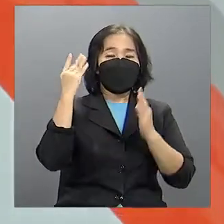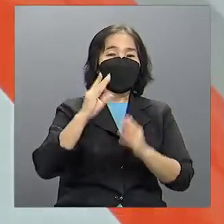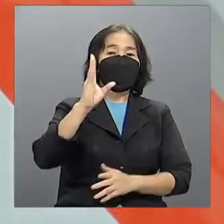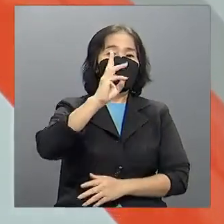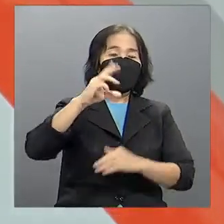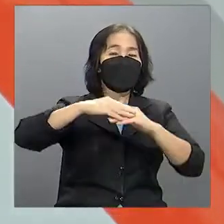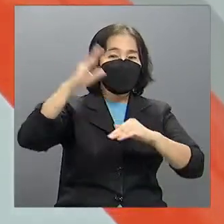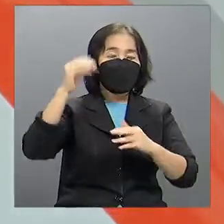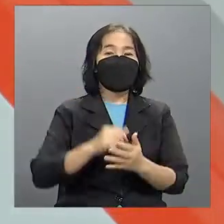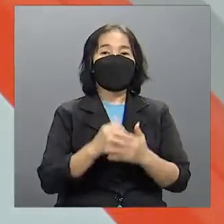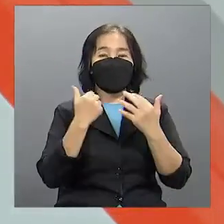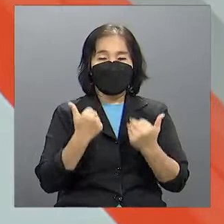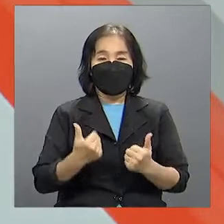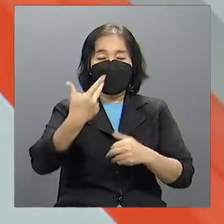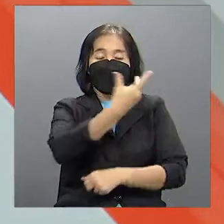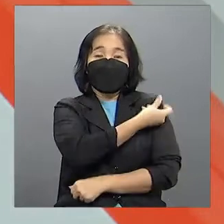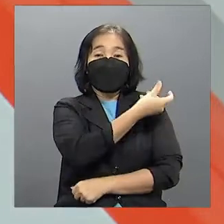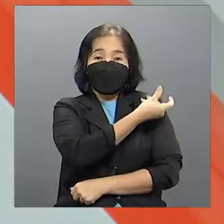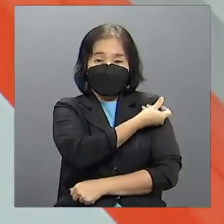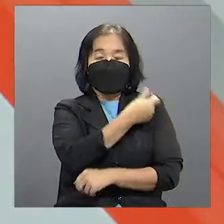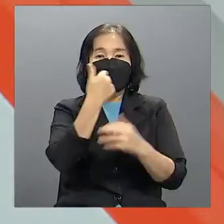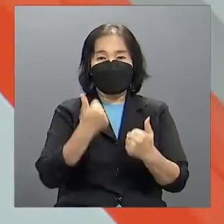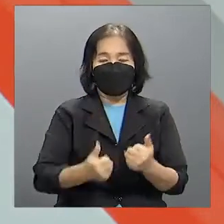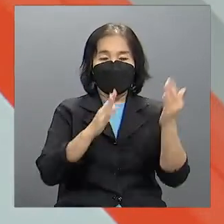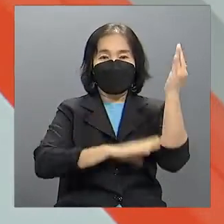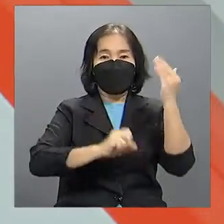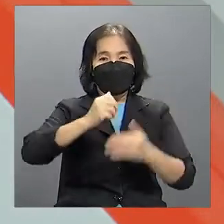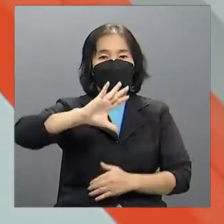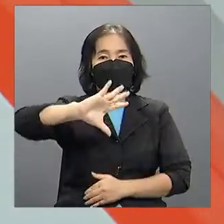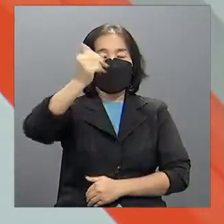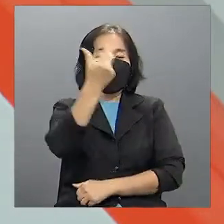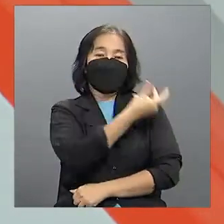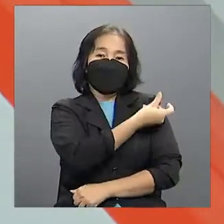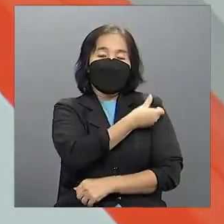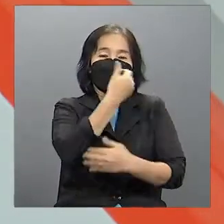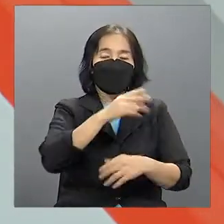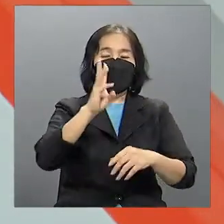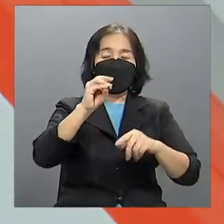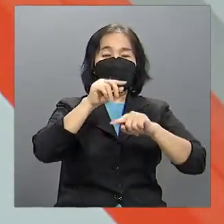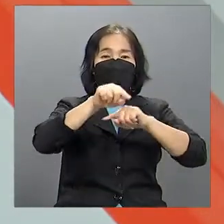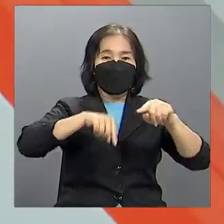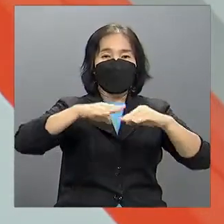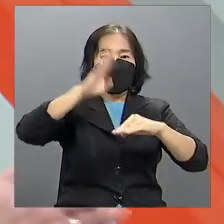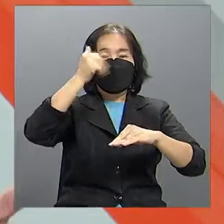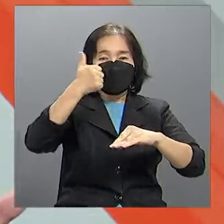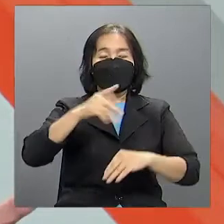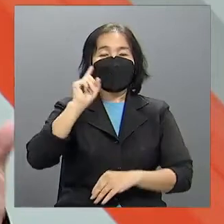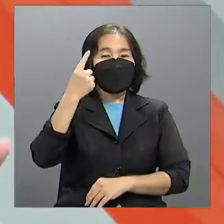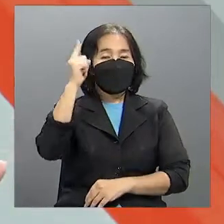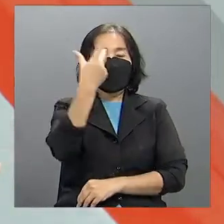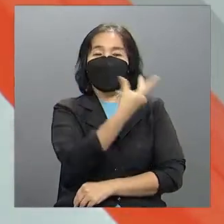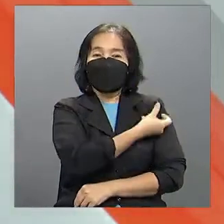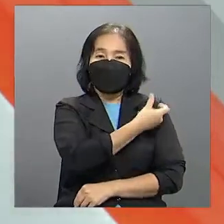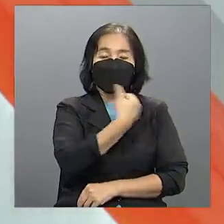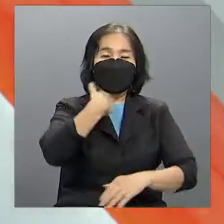เดียวกันเรื่องการฉีดวัคซีนตอนนี้ทำได้ดีขึ้นค่ะสมได้มากกว่าร้อยละ60แล้วและยังคงเดินหน้าระดมเชิญชวนให้ประชาชน